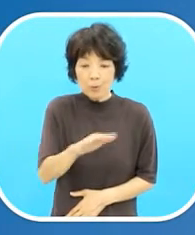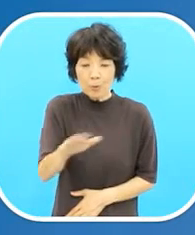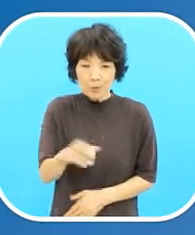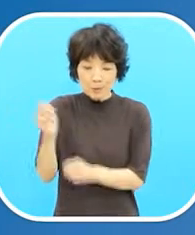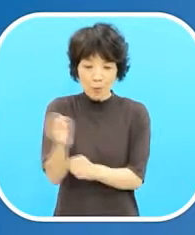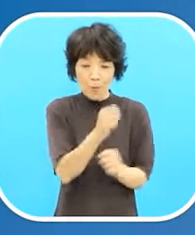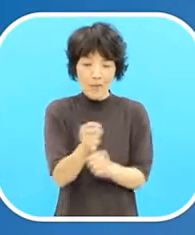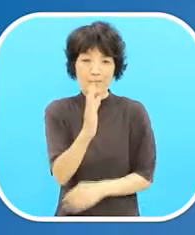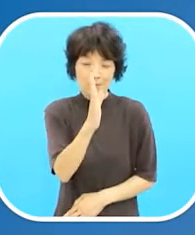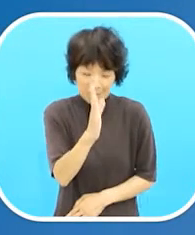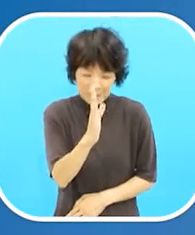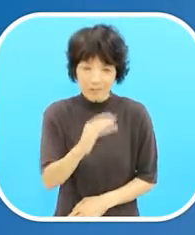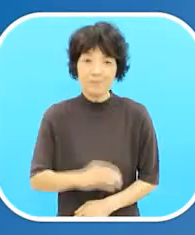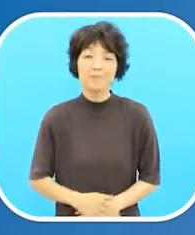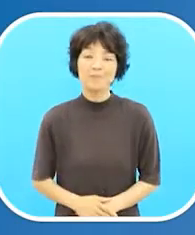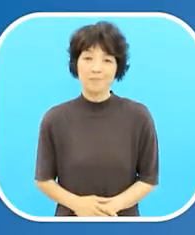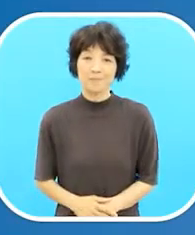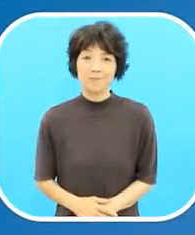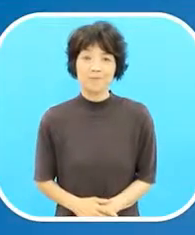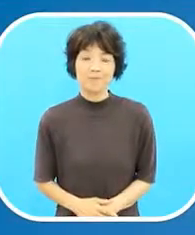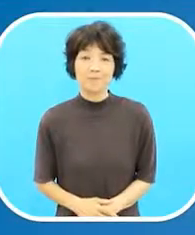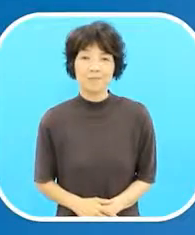える子どもたちを応援してください。